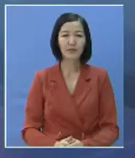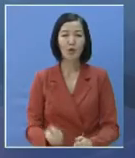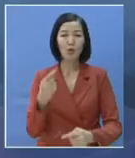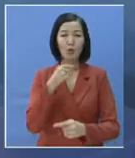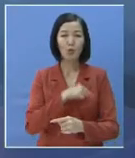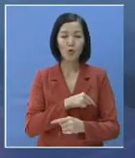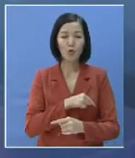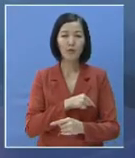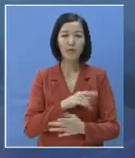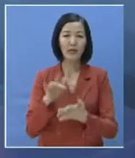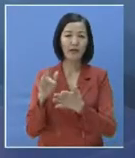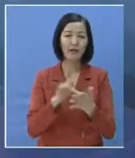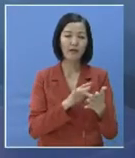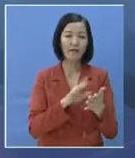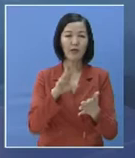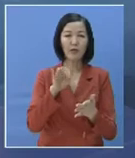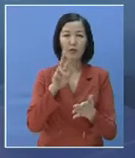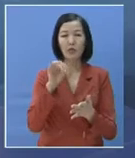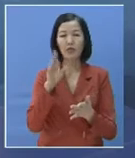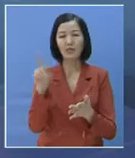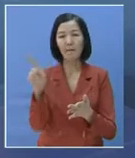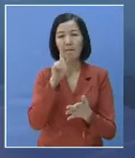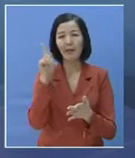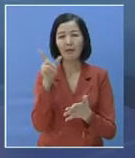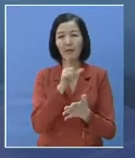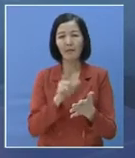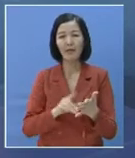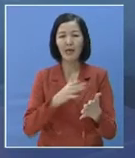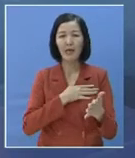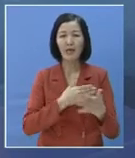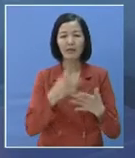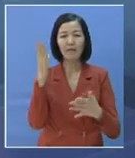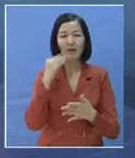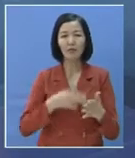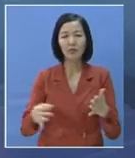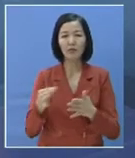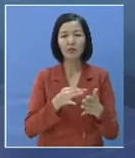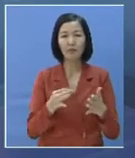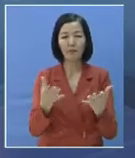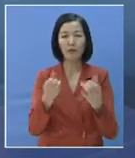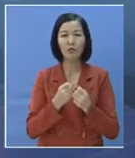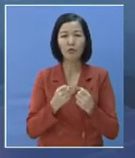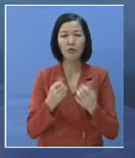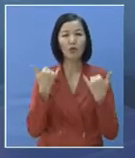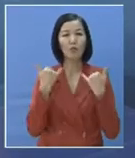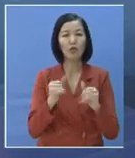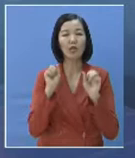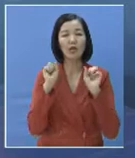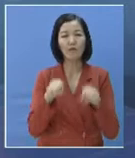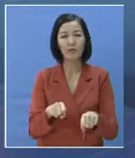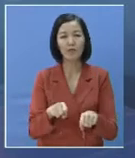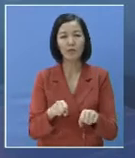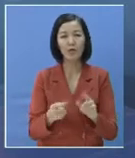Духовный караван в Туркестане. Молодые поэты, писатели и активная молодежь Алматинской области получили уникальную